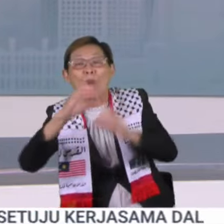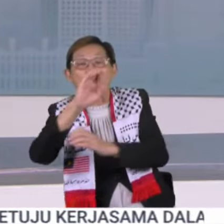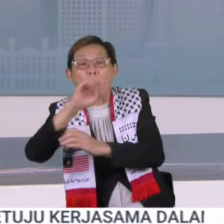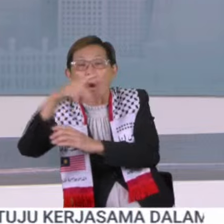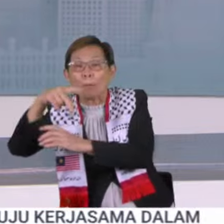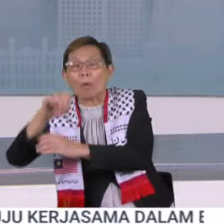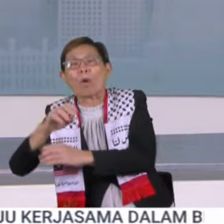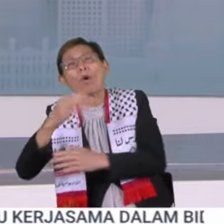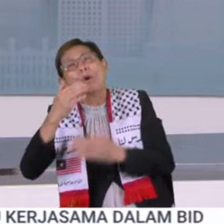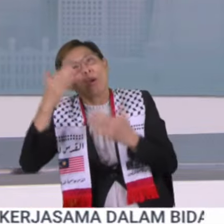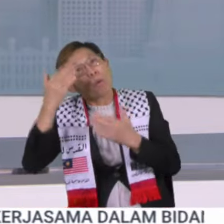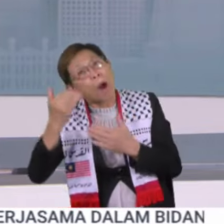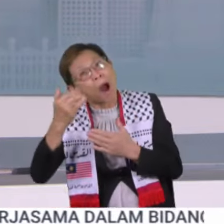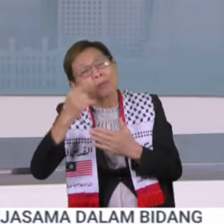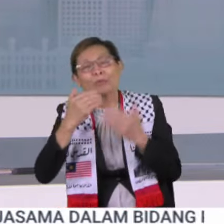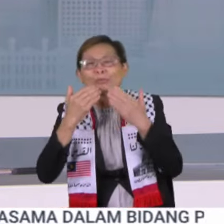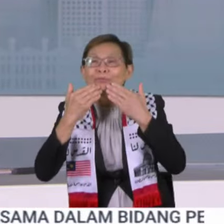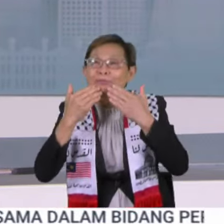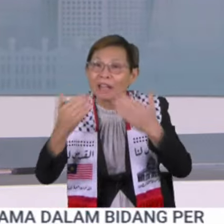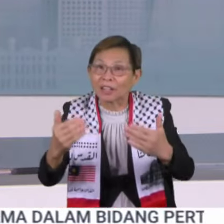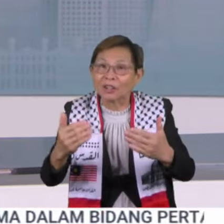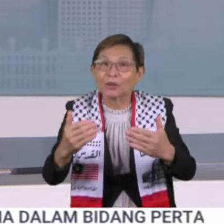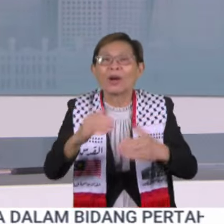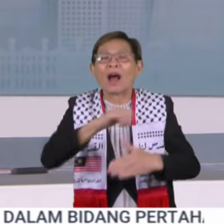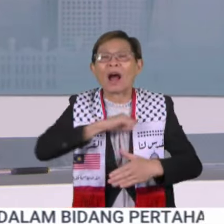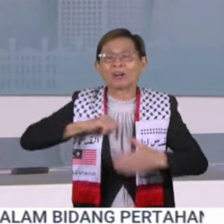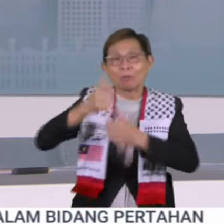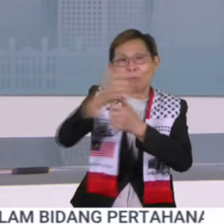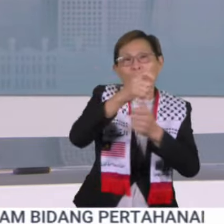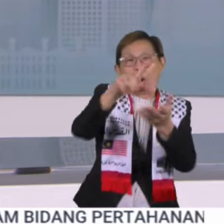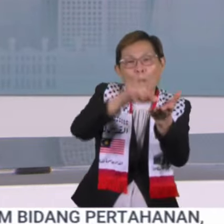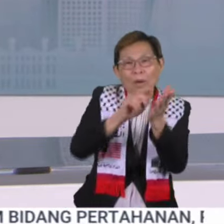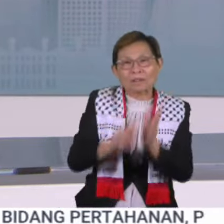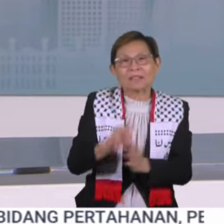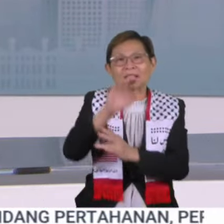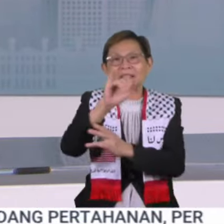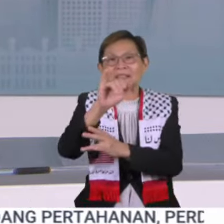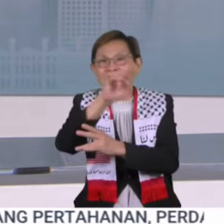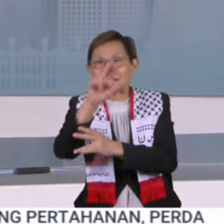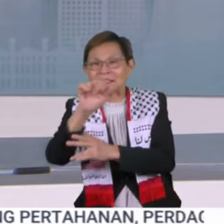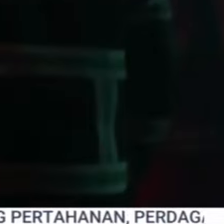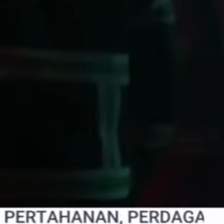menghargai jasa anggota bomba. Wartawan Izzah Zulkifli ada perinciannya.